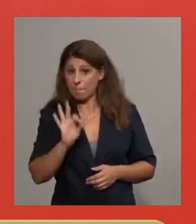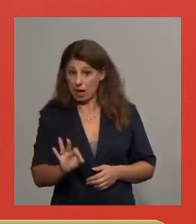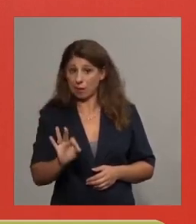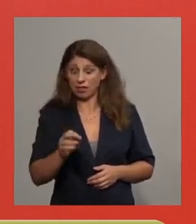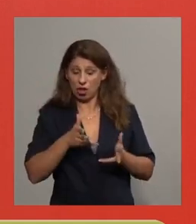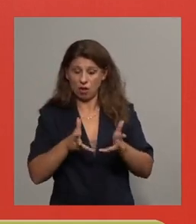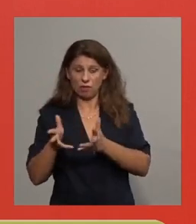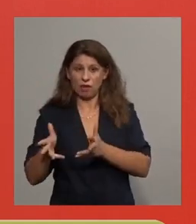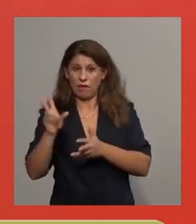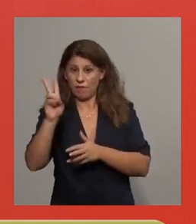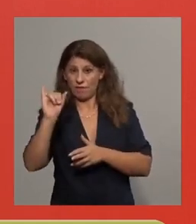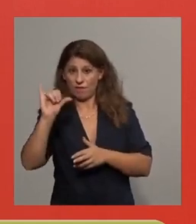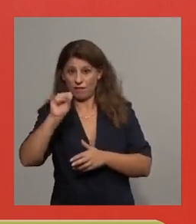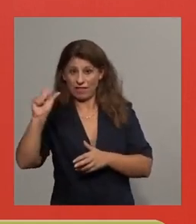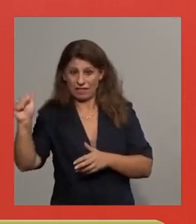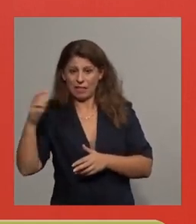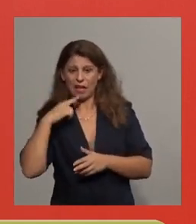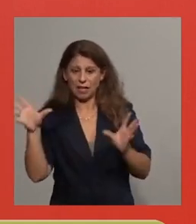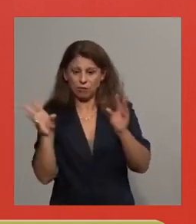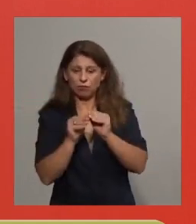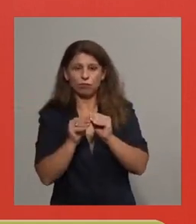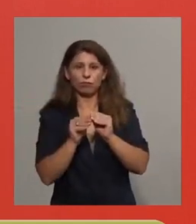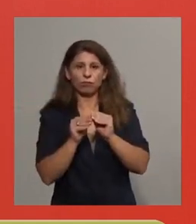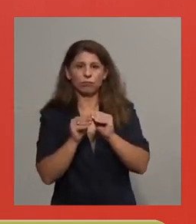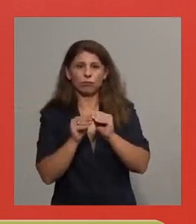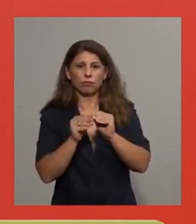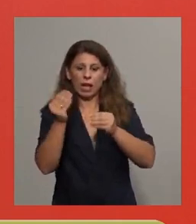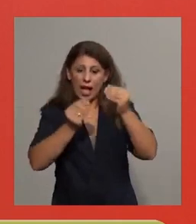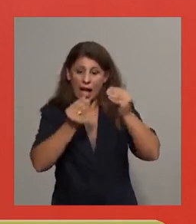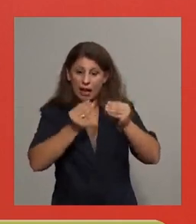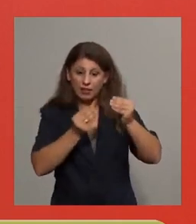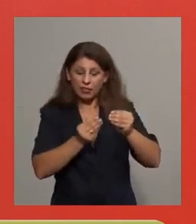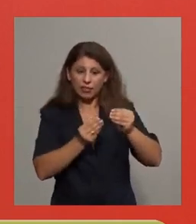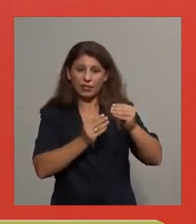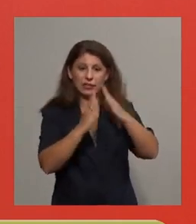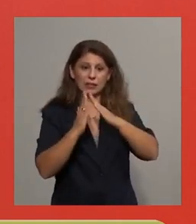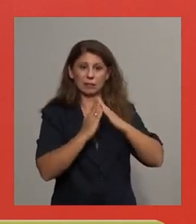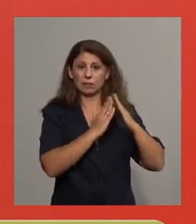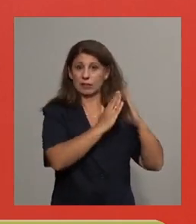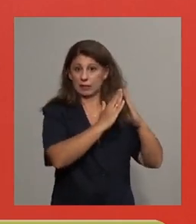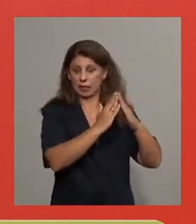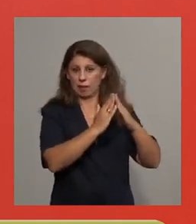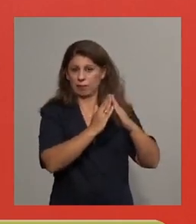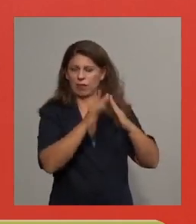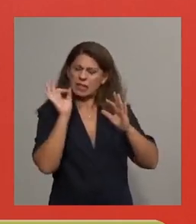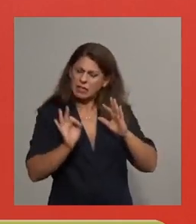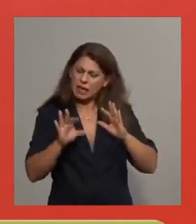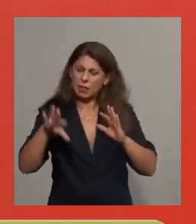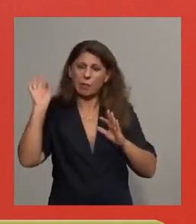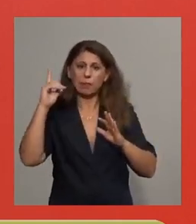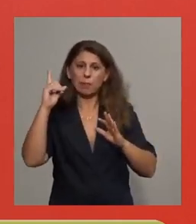Visa αφορά την αθρηστική ακίνητη περιουσία, αλλά και σε κάθε περίπτωση